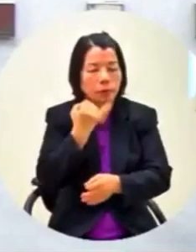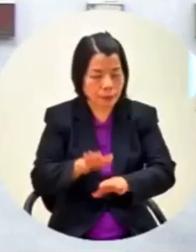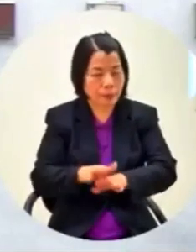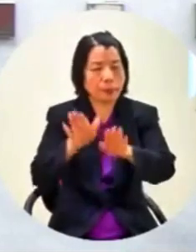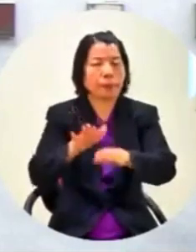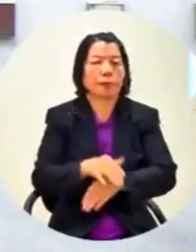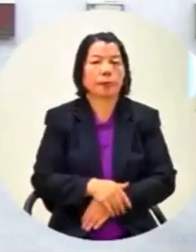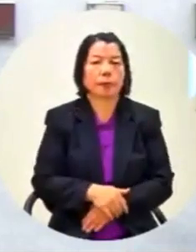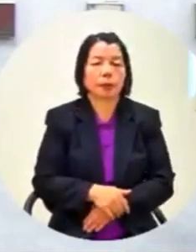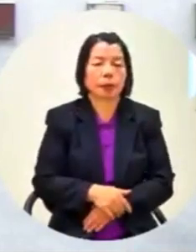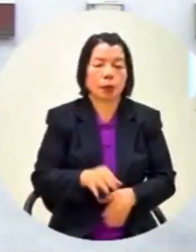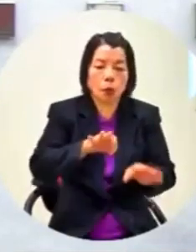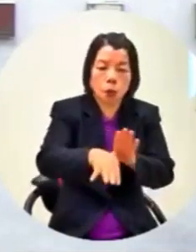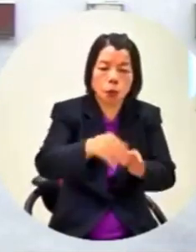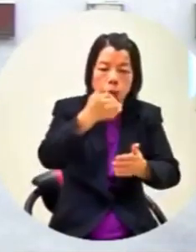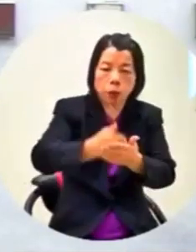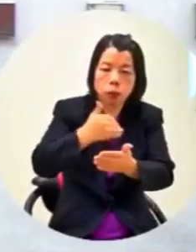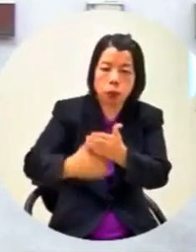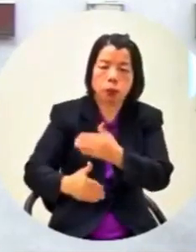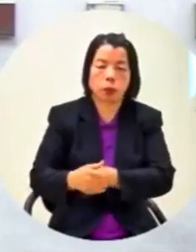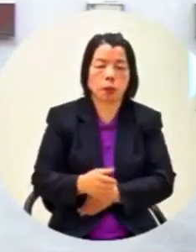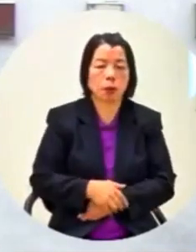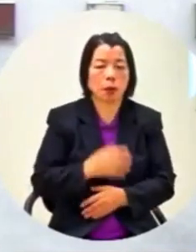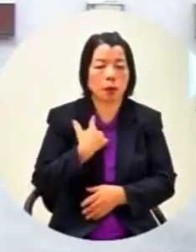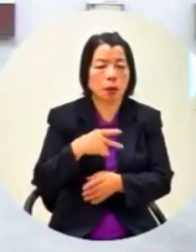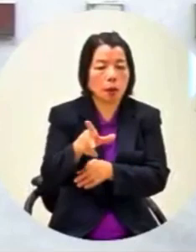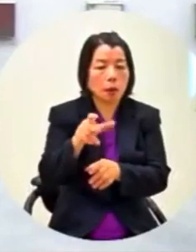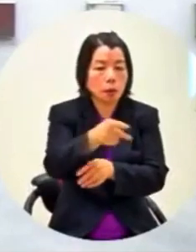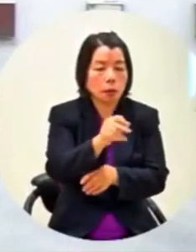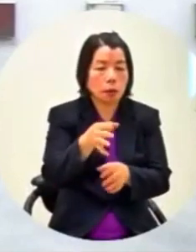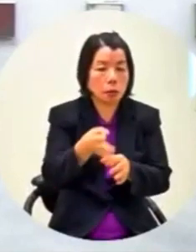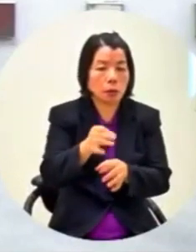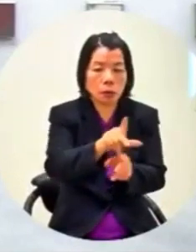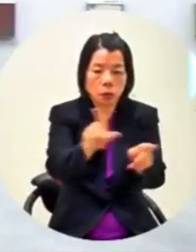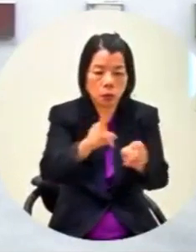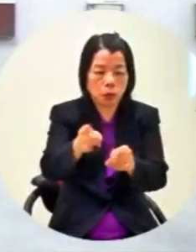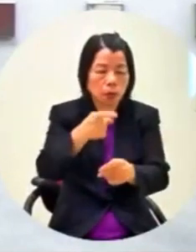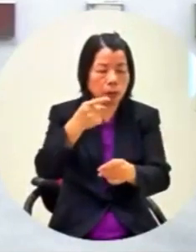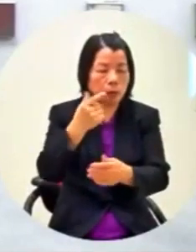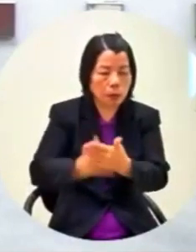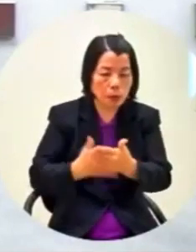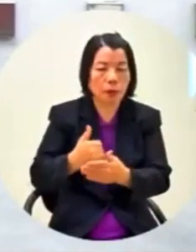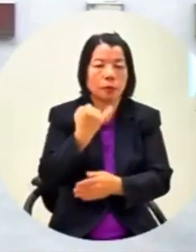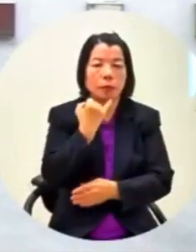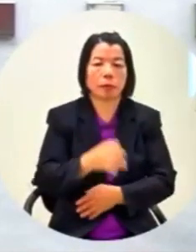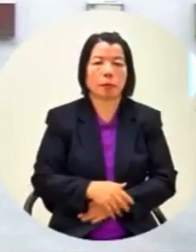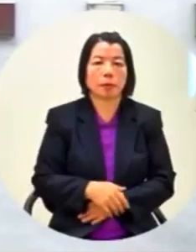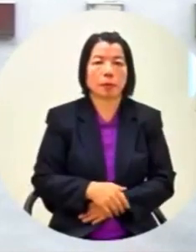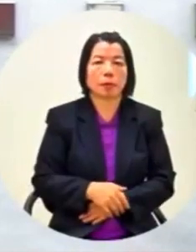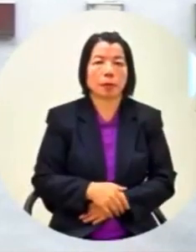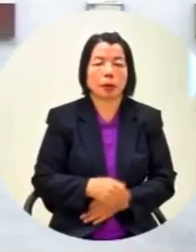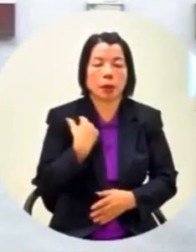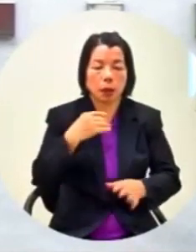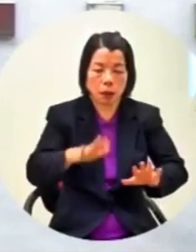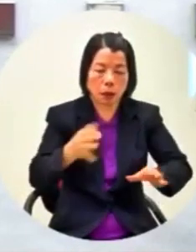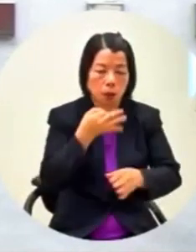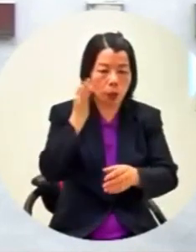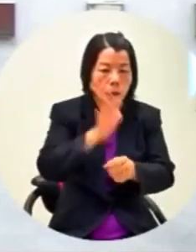减轻税负以及纾困贷款，主动调降娱乐税30%。今